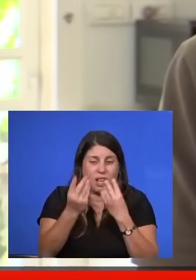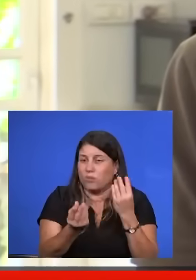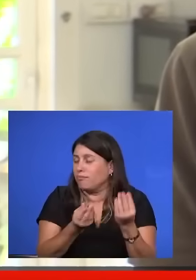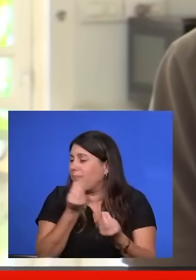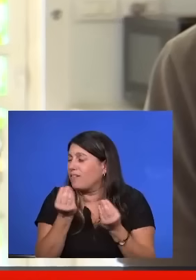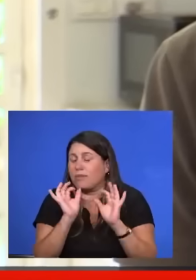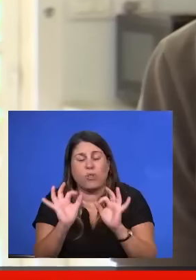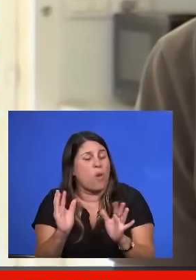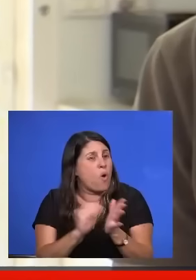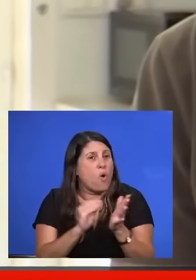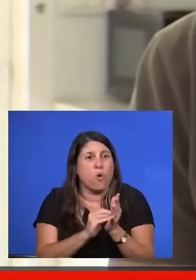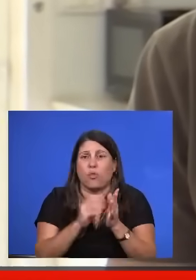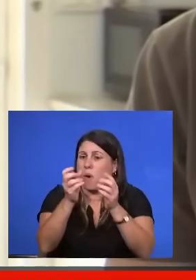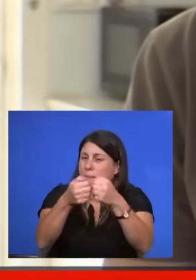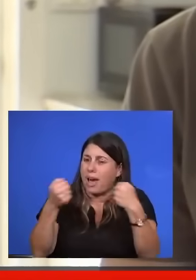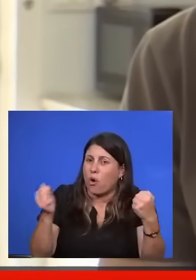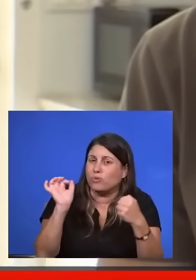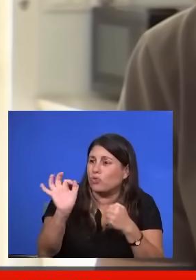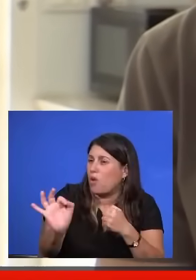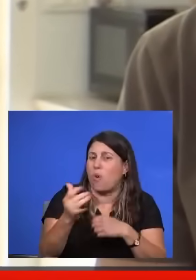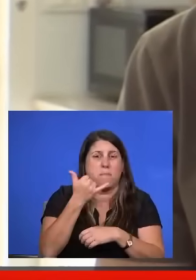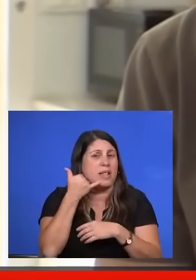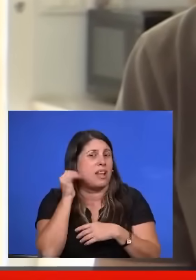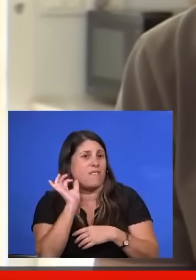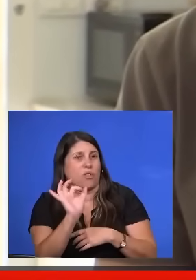בארון שלו, בטלפון שלו, אנחנו ממש